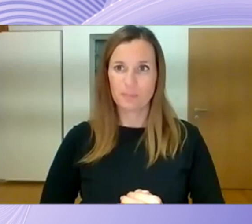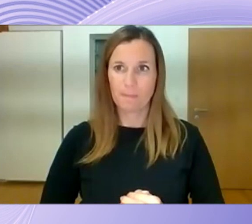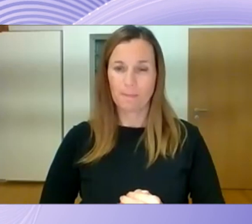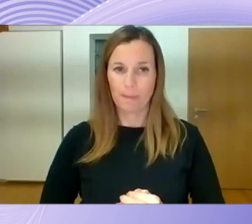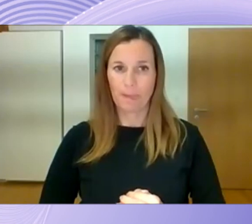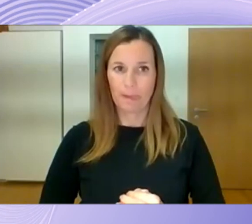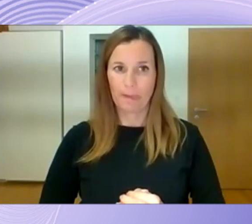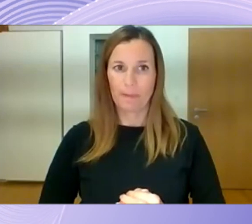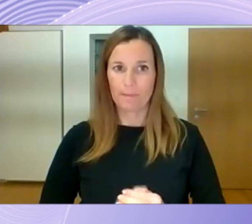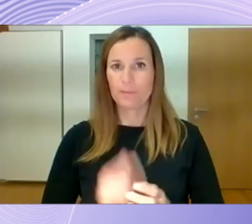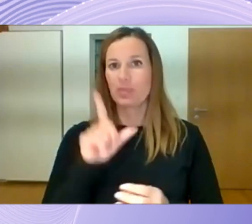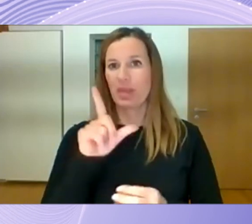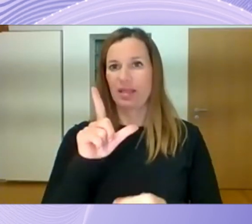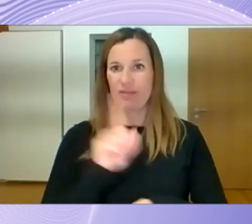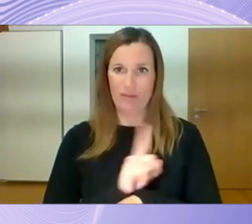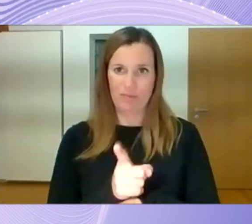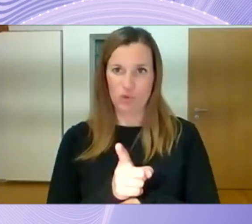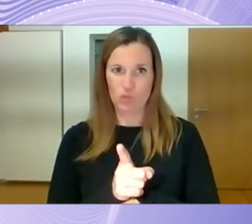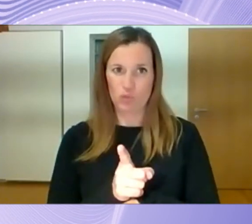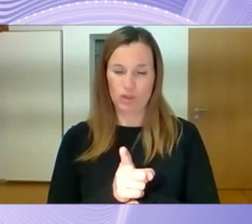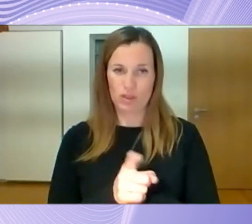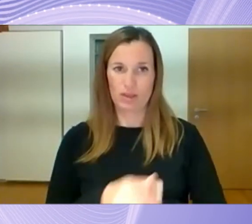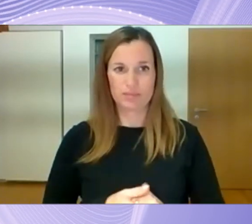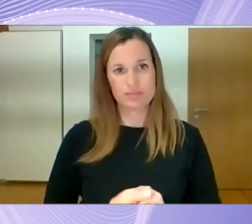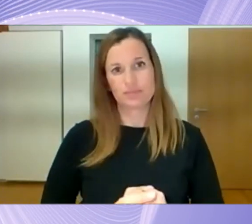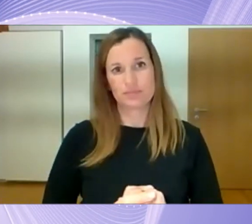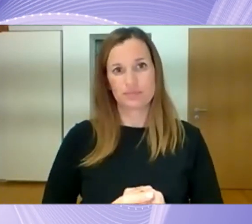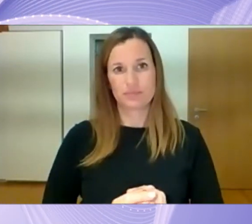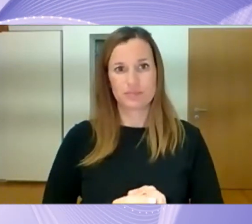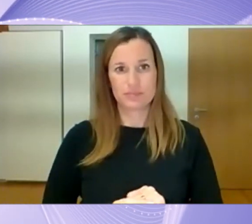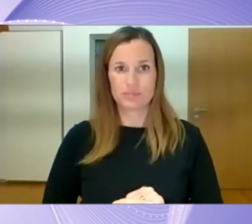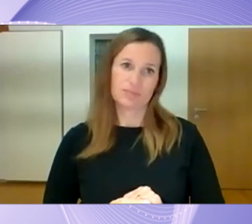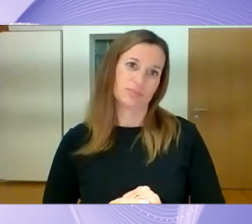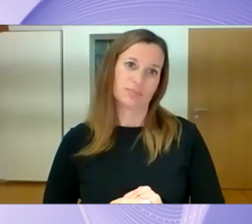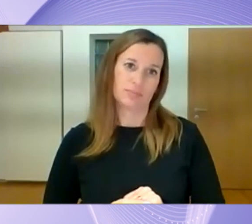Bomo probali 2 minutki traja, če bo delano. Se vidi, ja.